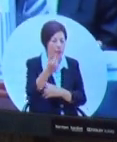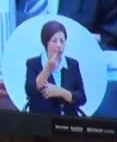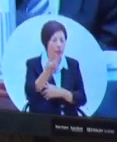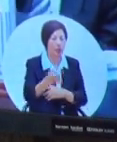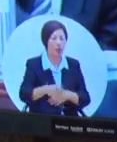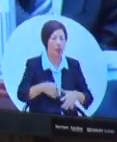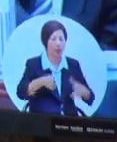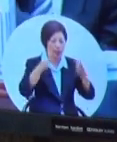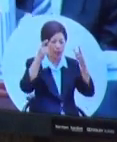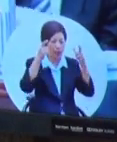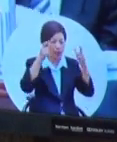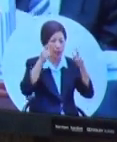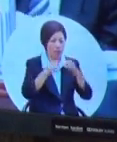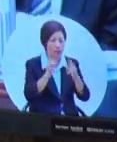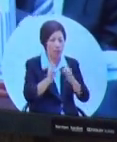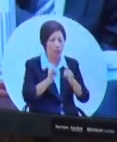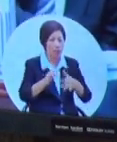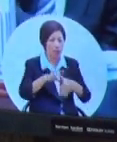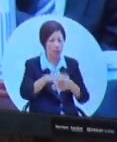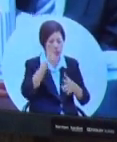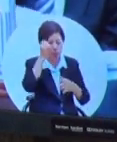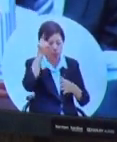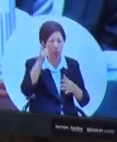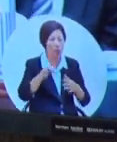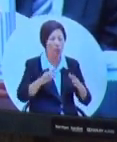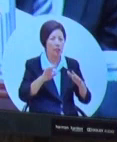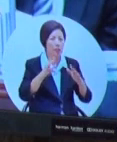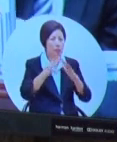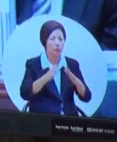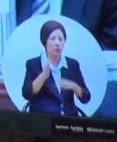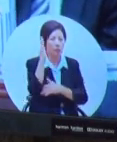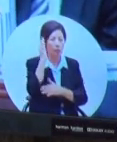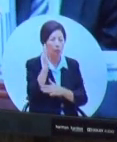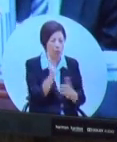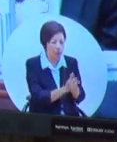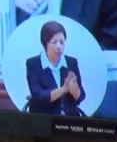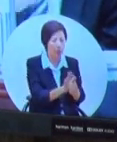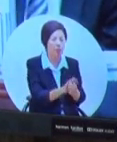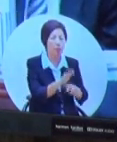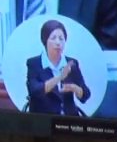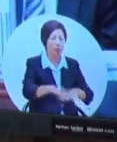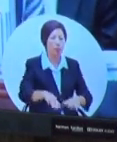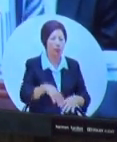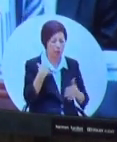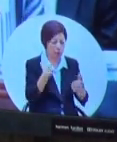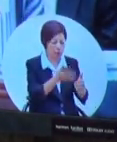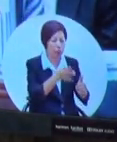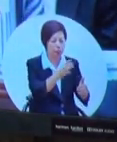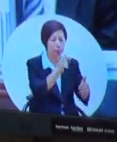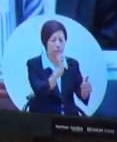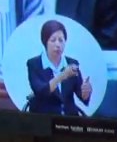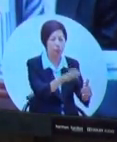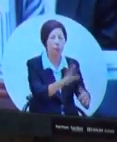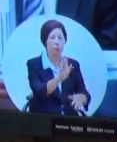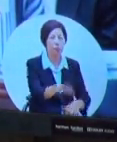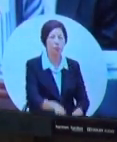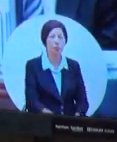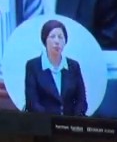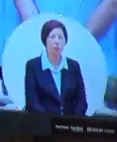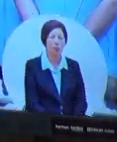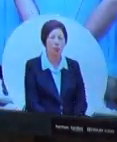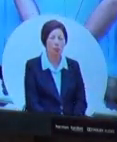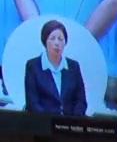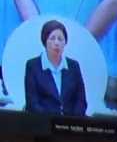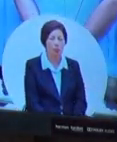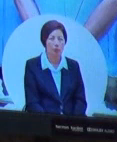弟，他们这些文创，我们市政府的人会从旁来协助他。好，我已经交代。 好，市长，其实呢，我其实之